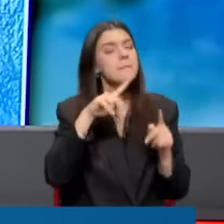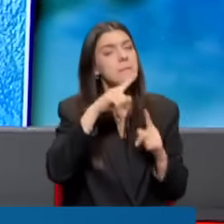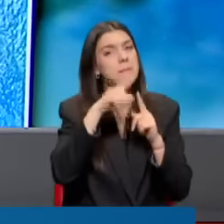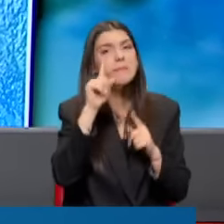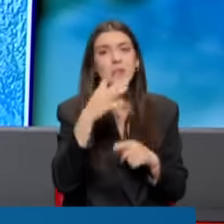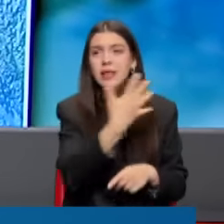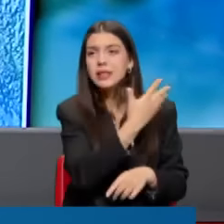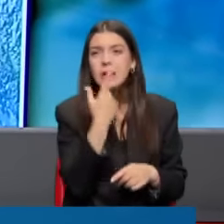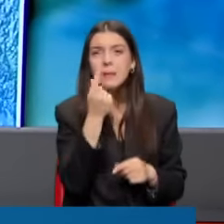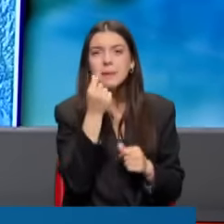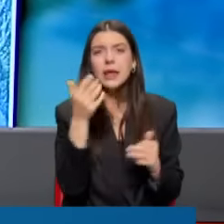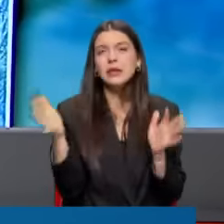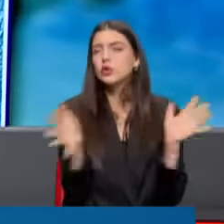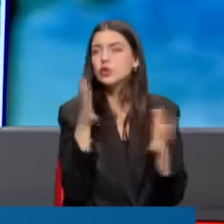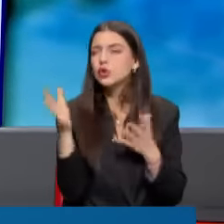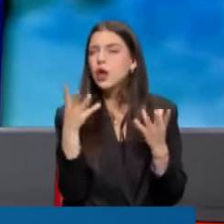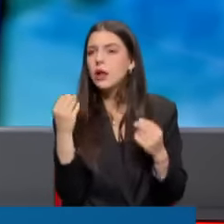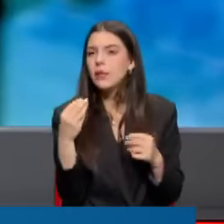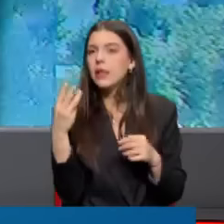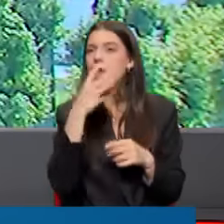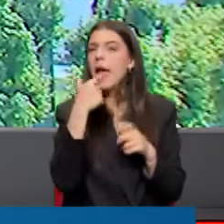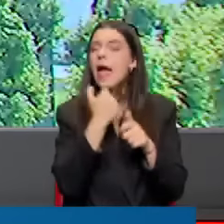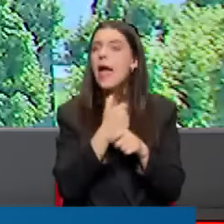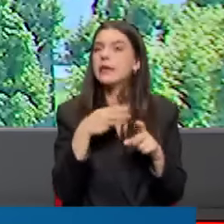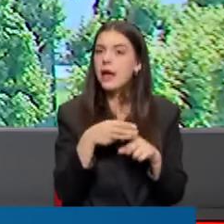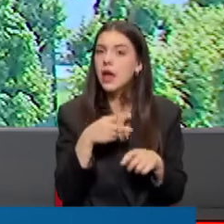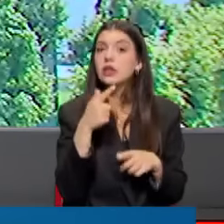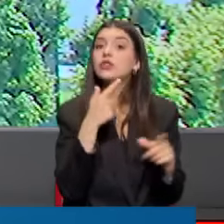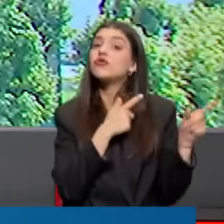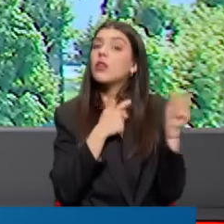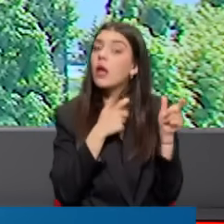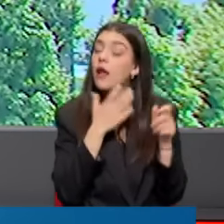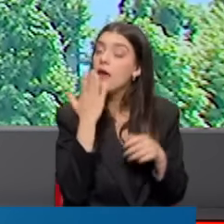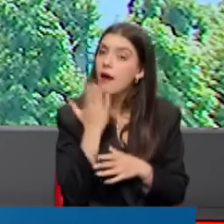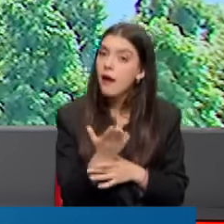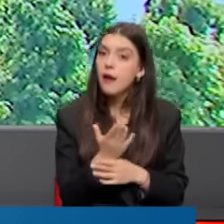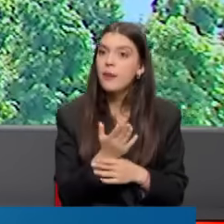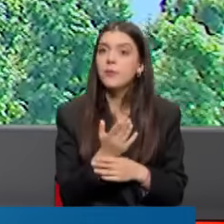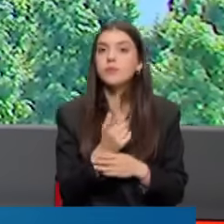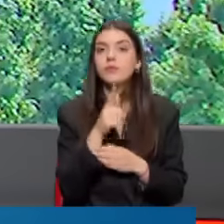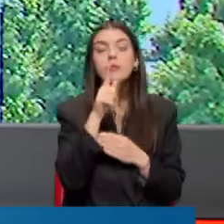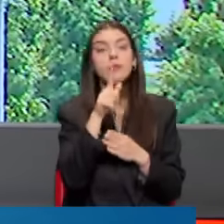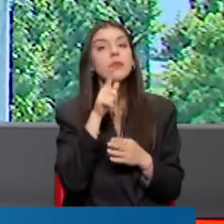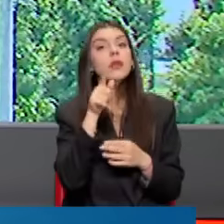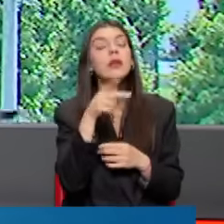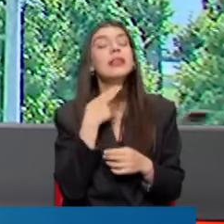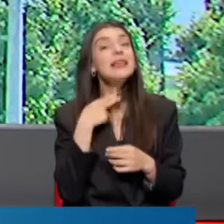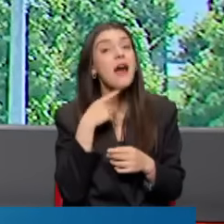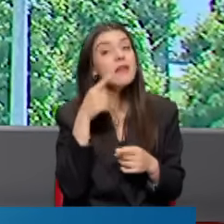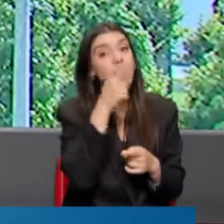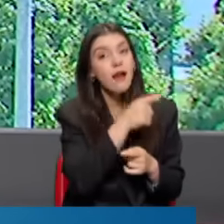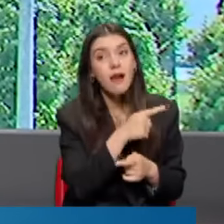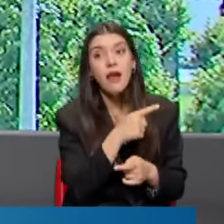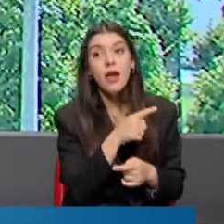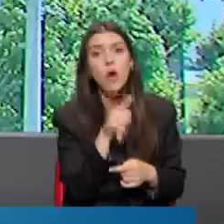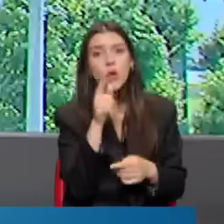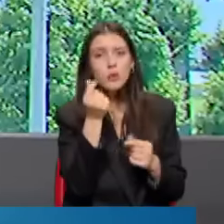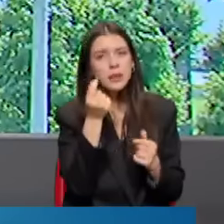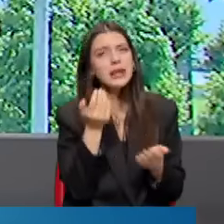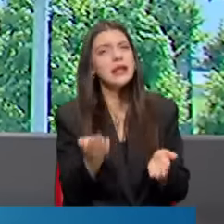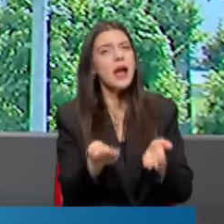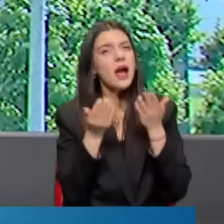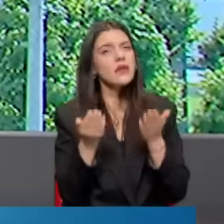esmeye başlayabilir Ege'de Çanakkale'de Mesela e Trakya çevrelerinde biraz böyle ufak ufak